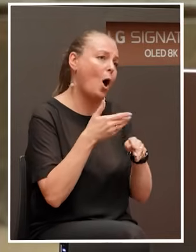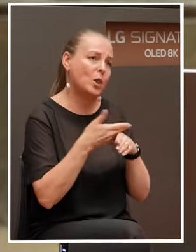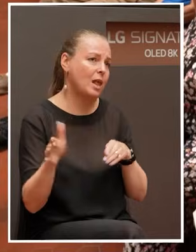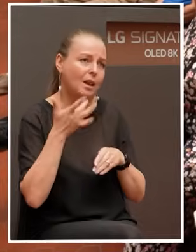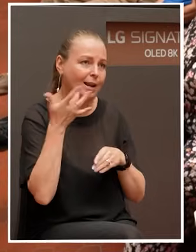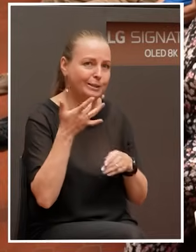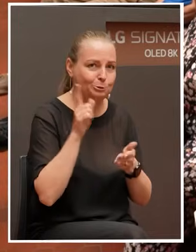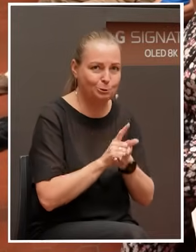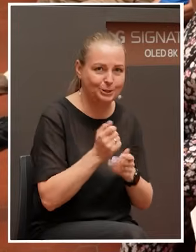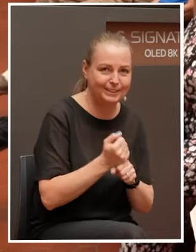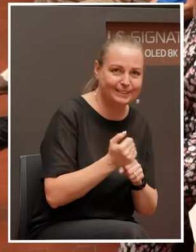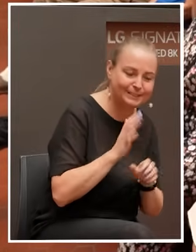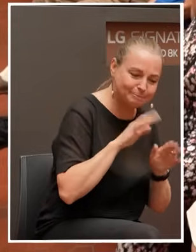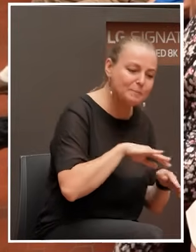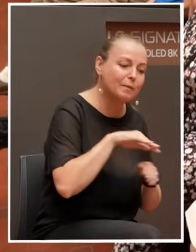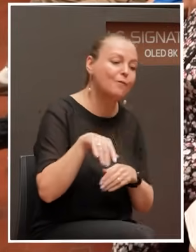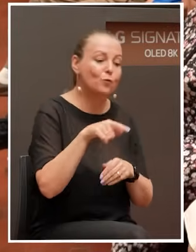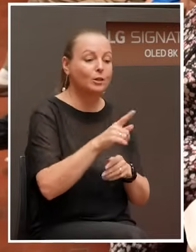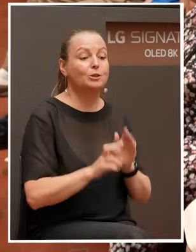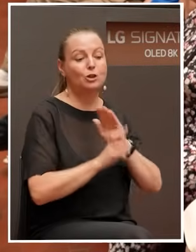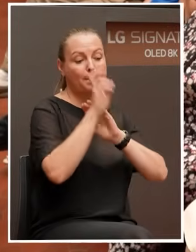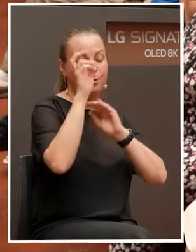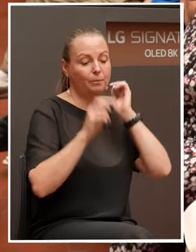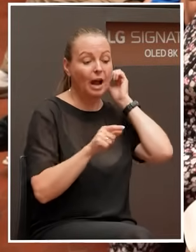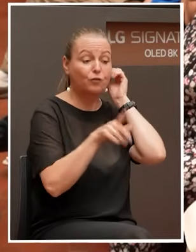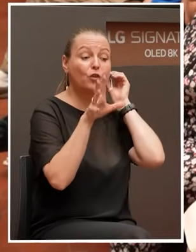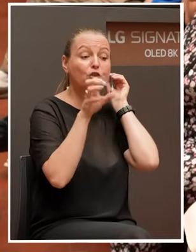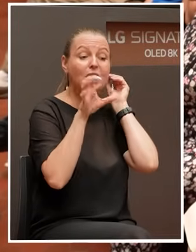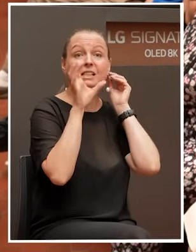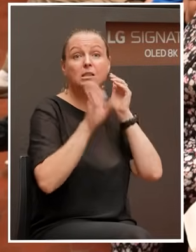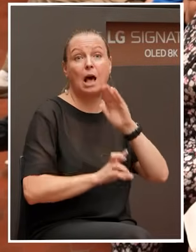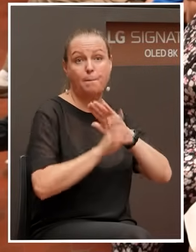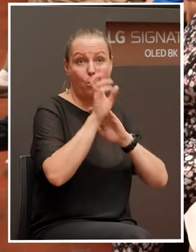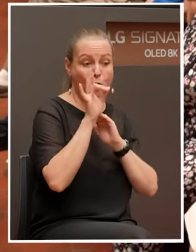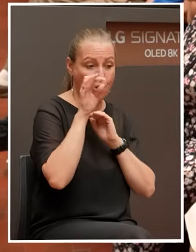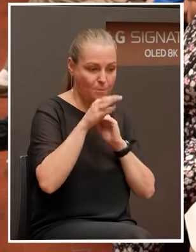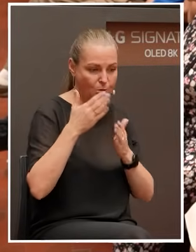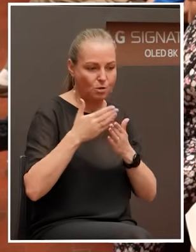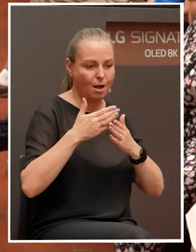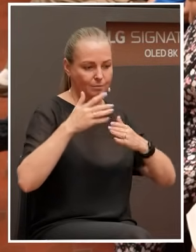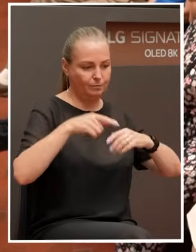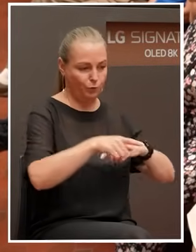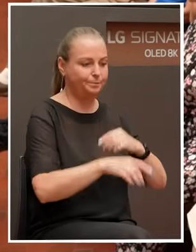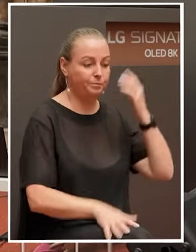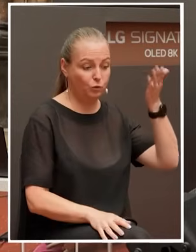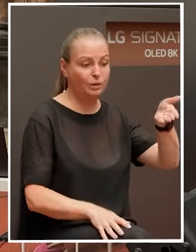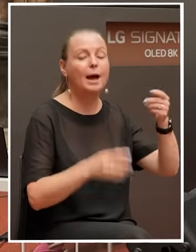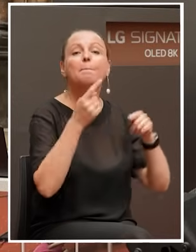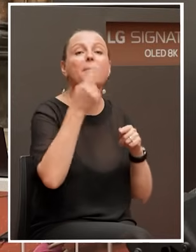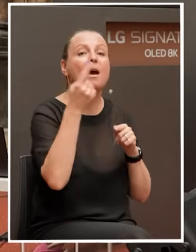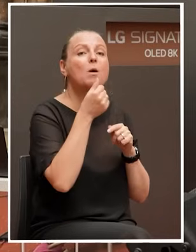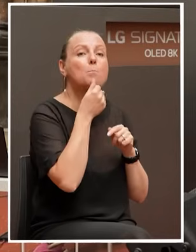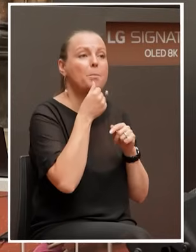Руан с 19 века, с собором, который доминирует над городом. Вот первая